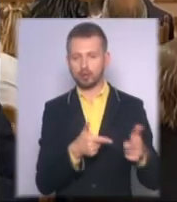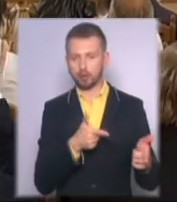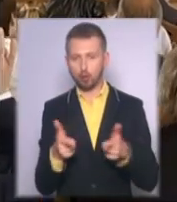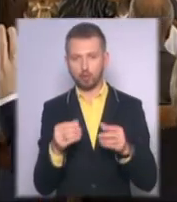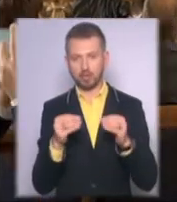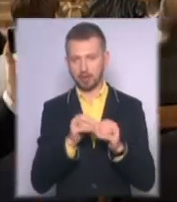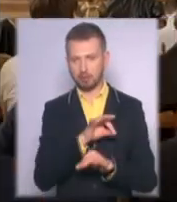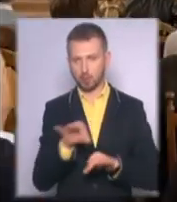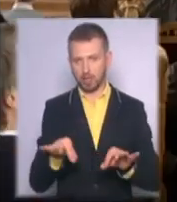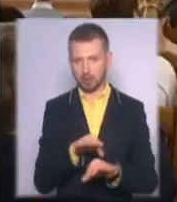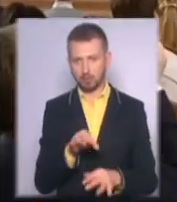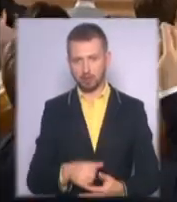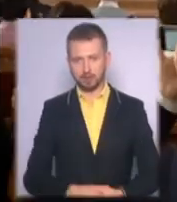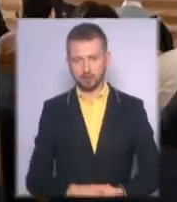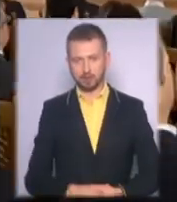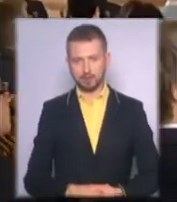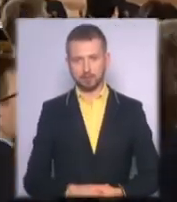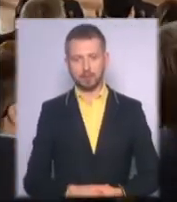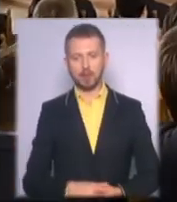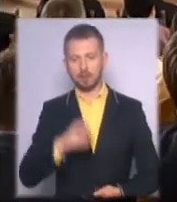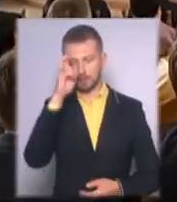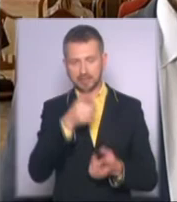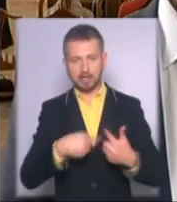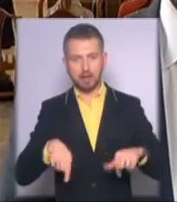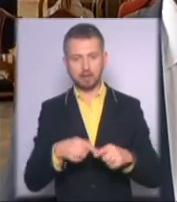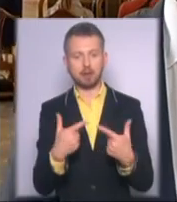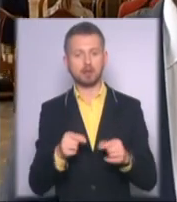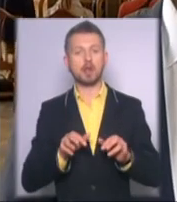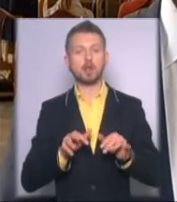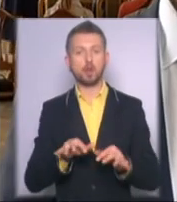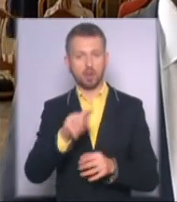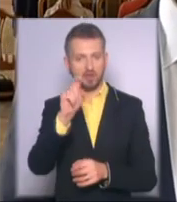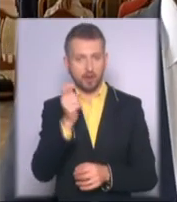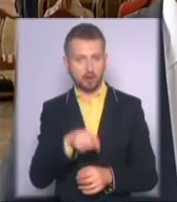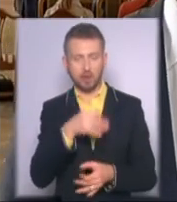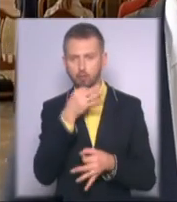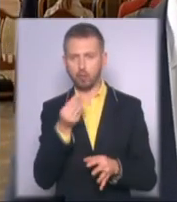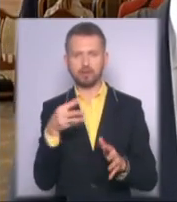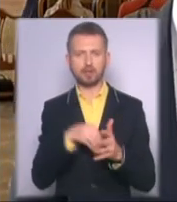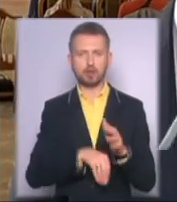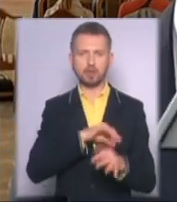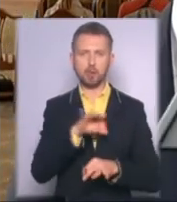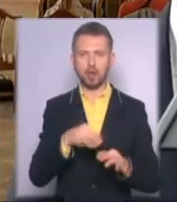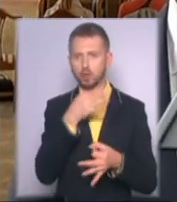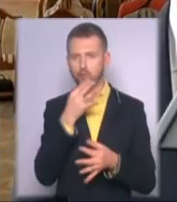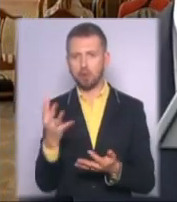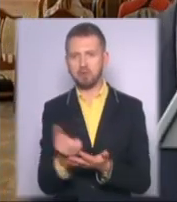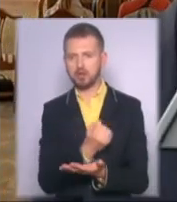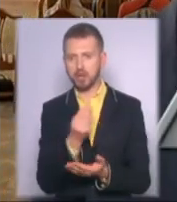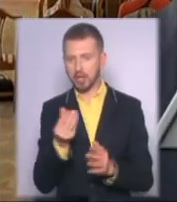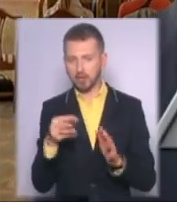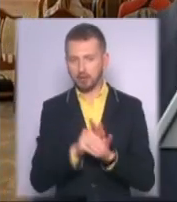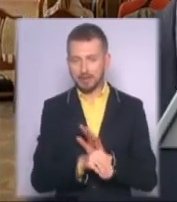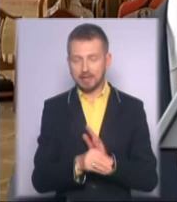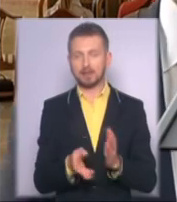10 проєктів. В стране, в которой идет война, любой инвестиционный проект, любое привлечение инвестиций, оно